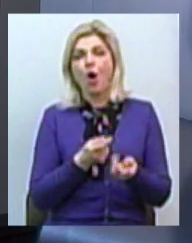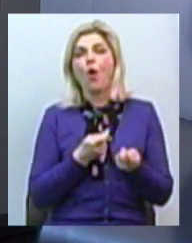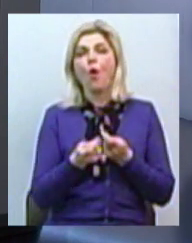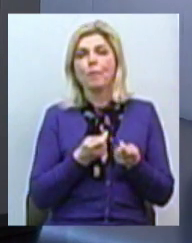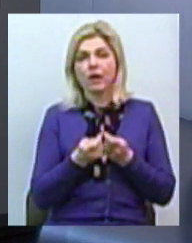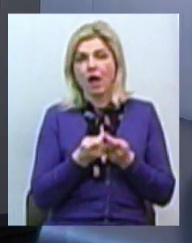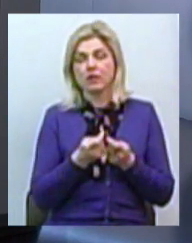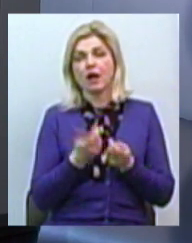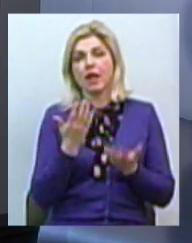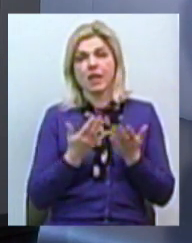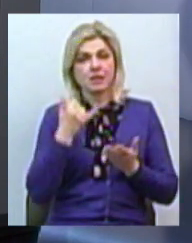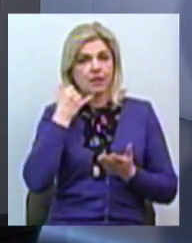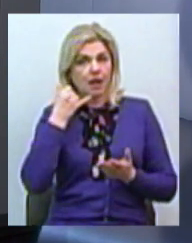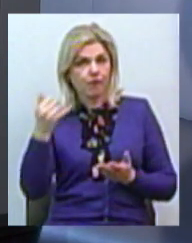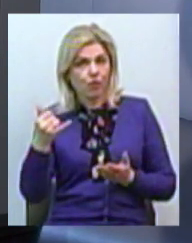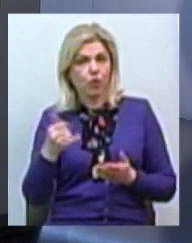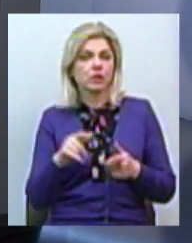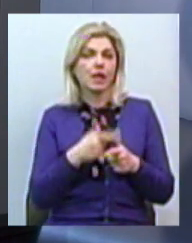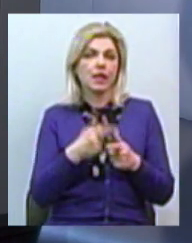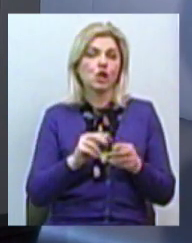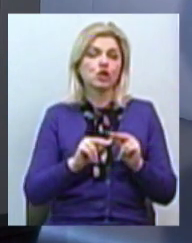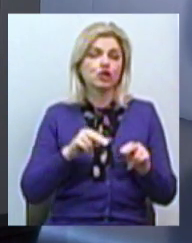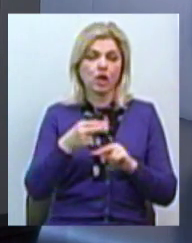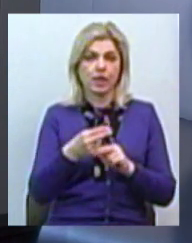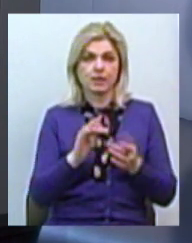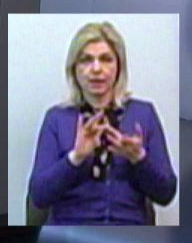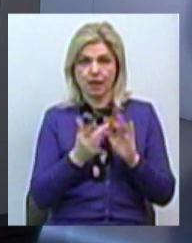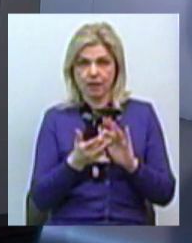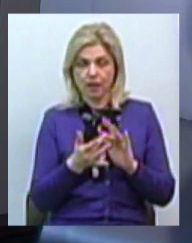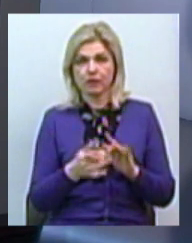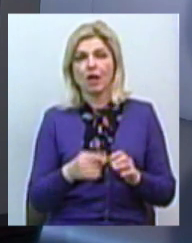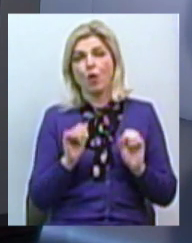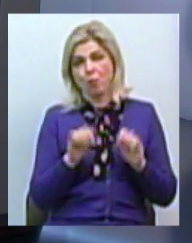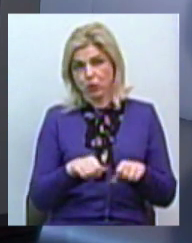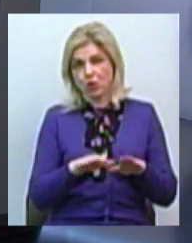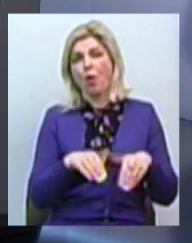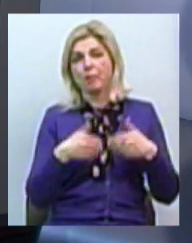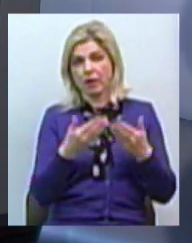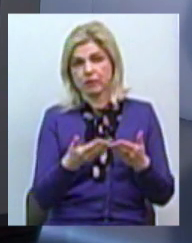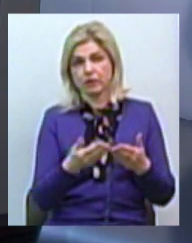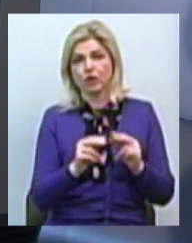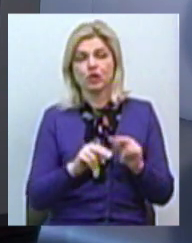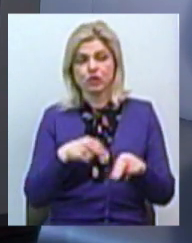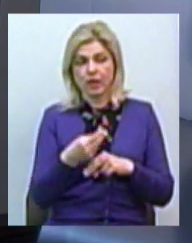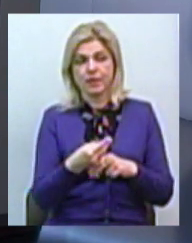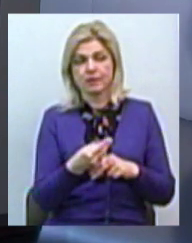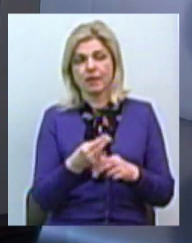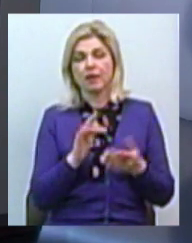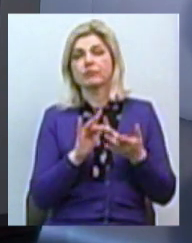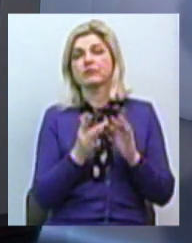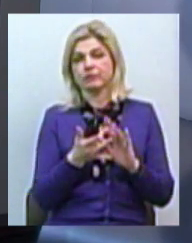надходженні звернення чи телефоном, чи через інтернет, бо до них зараз можна звертатися через систему,